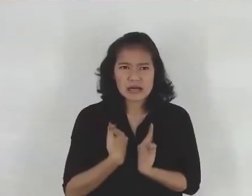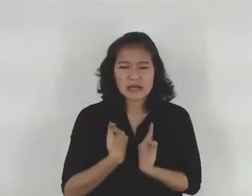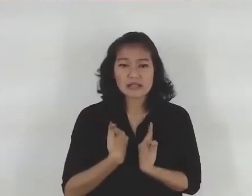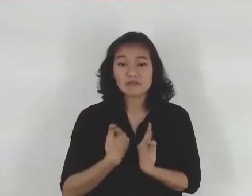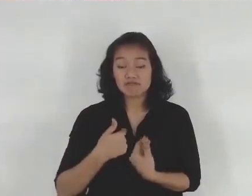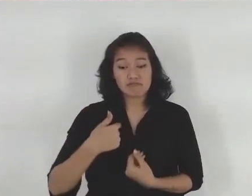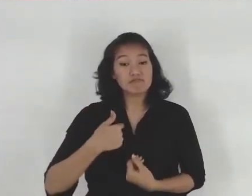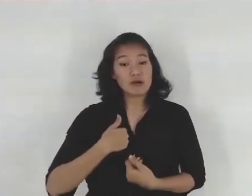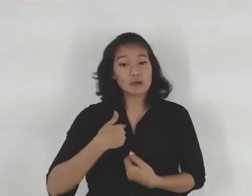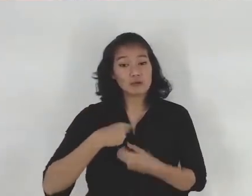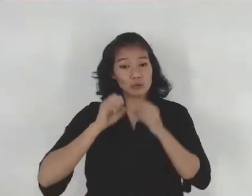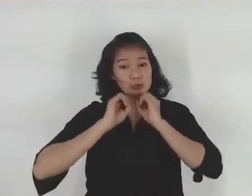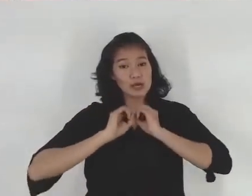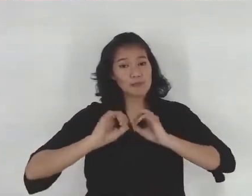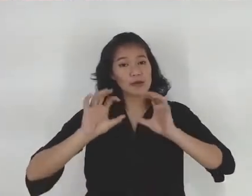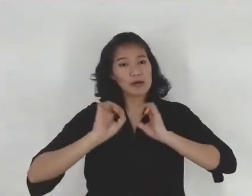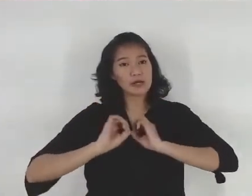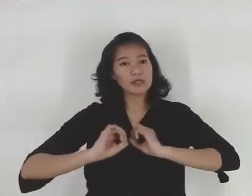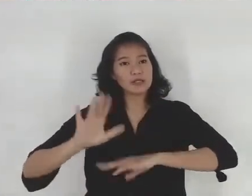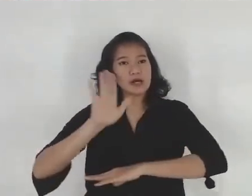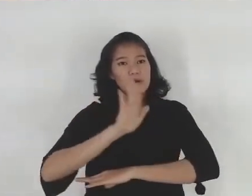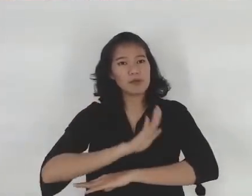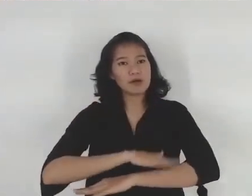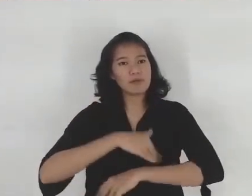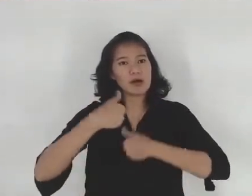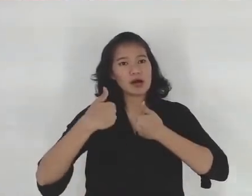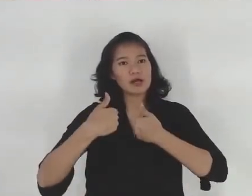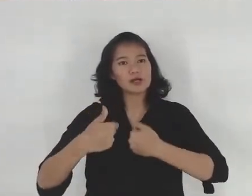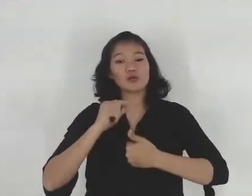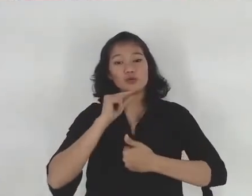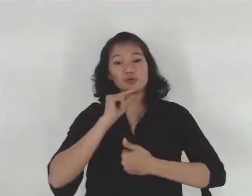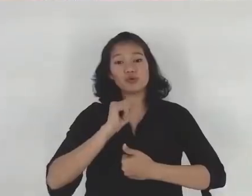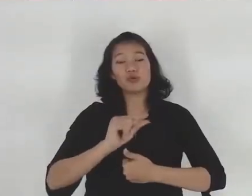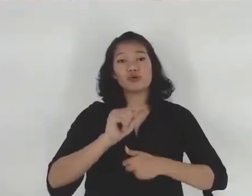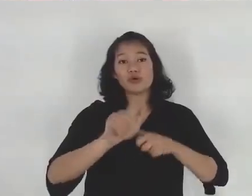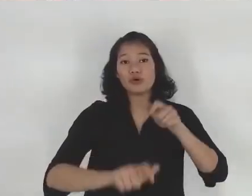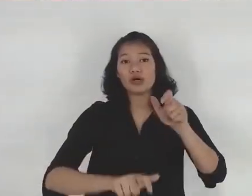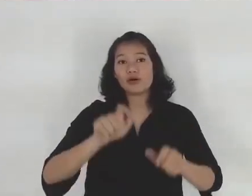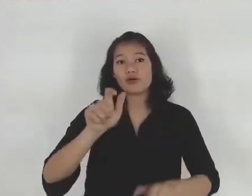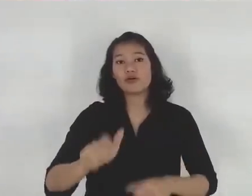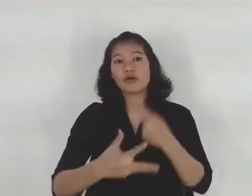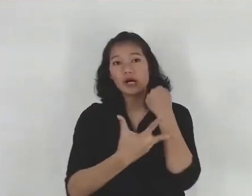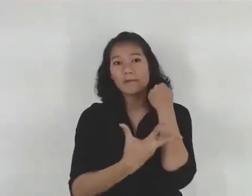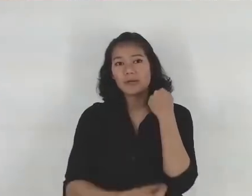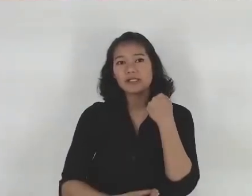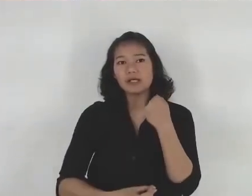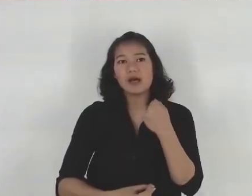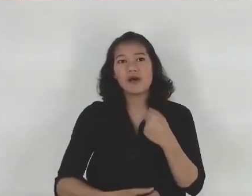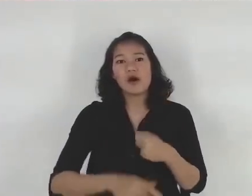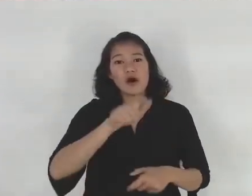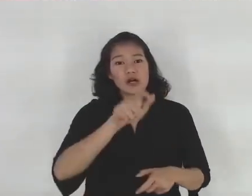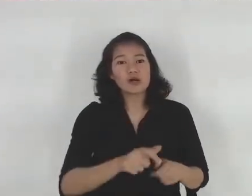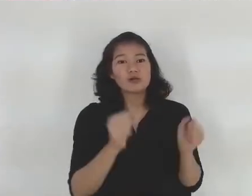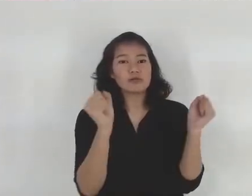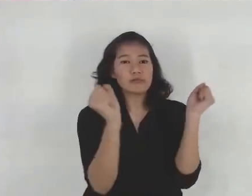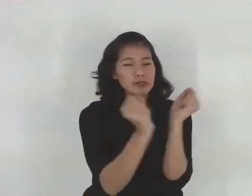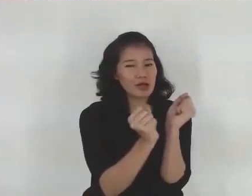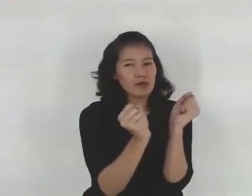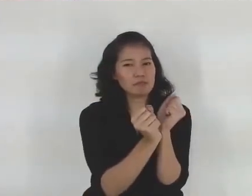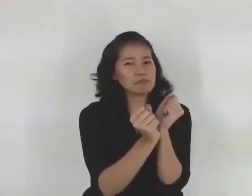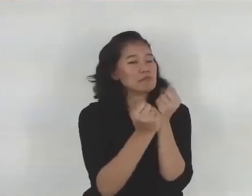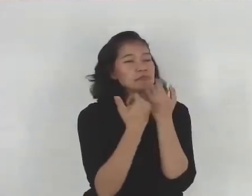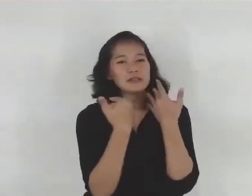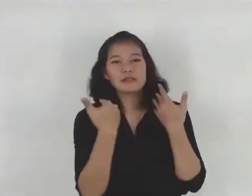ia Hai dan kusampaikan kabar baik Mega orang-orang mimpi